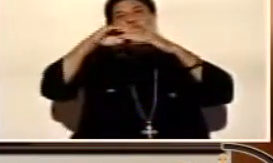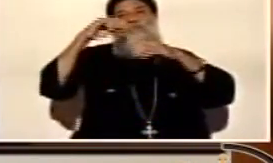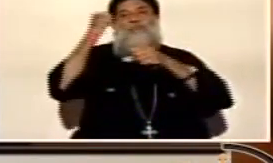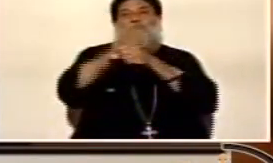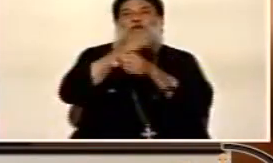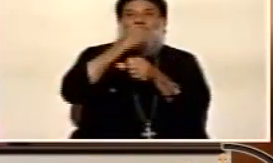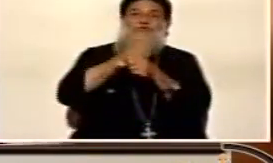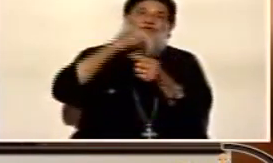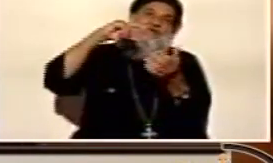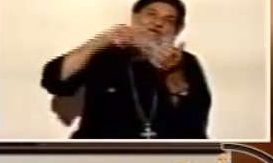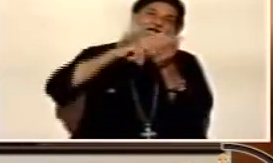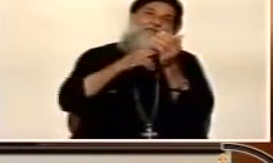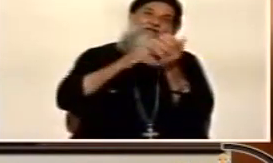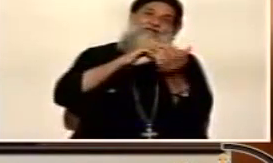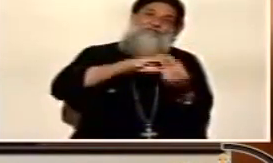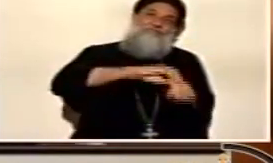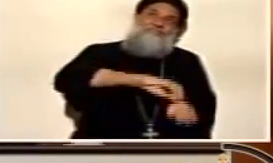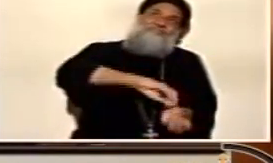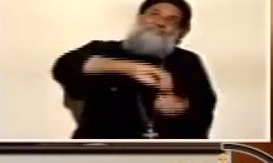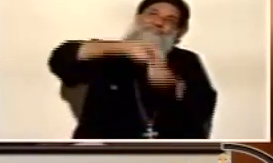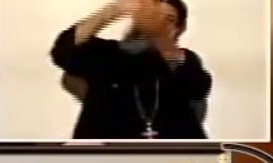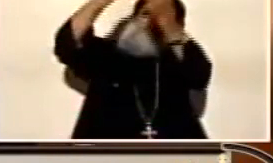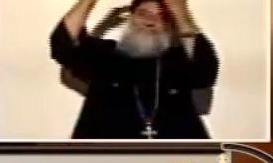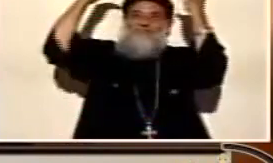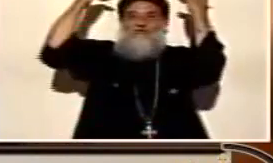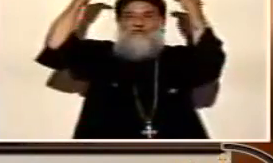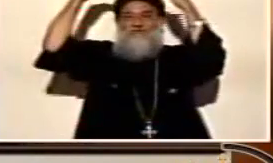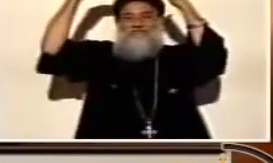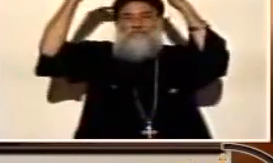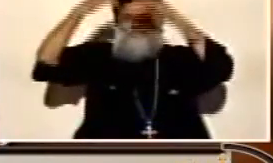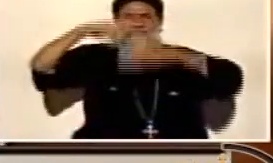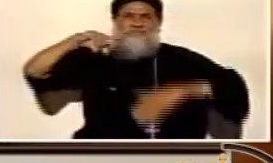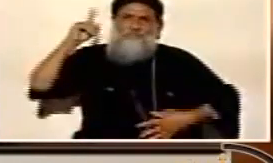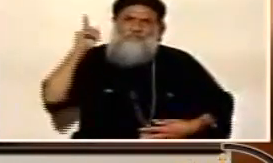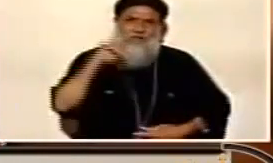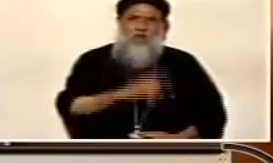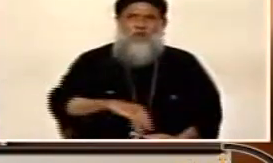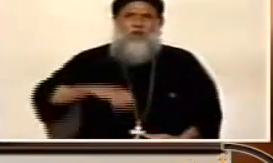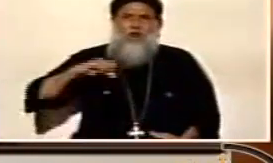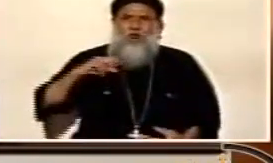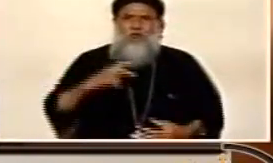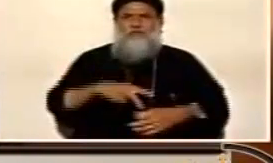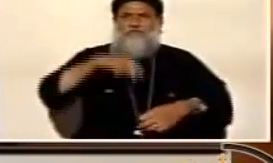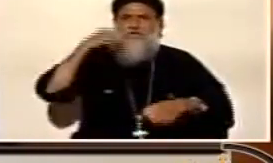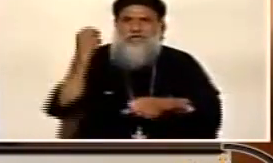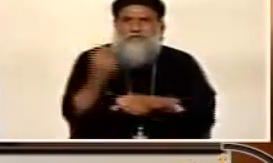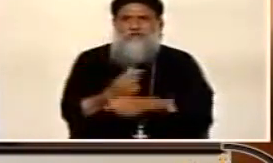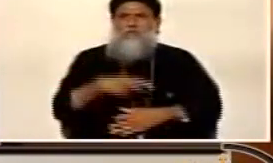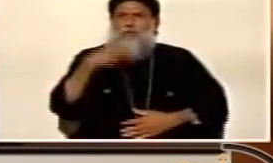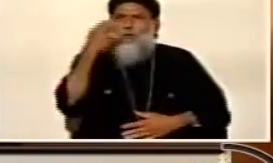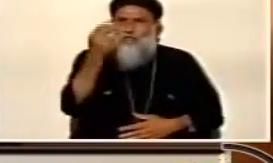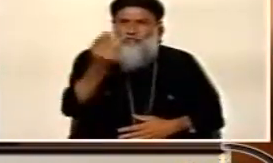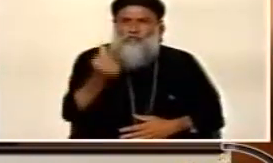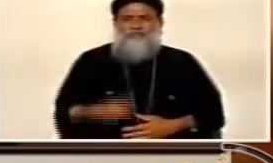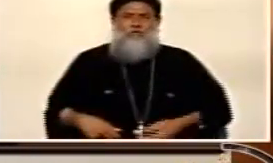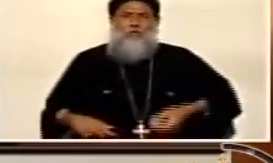عمل ينقلنا من حالة تذمر بسبب المادة والاحتياج